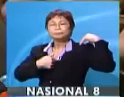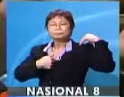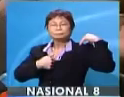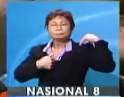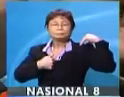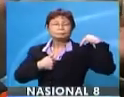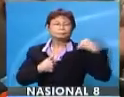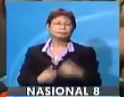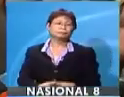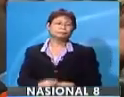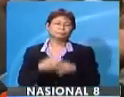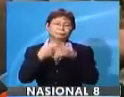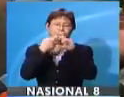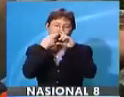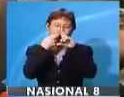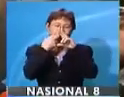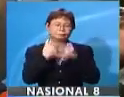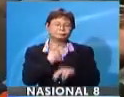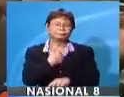dipertanggungjawabkan kepada kami.